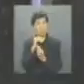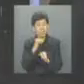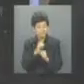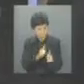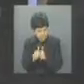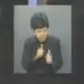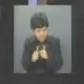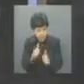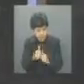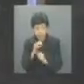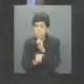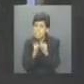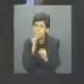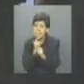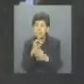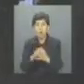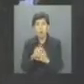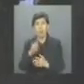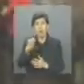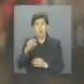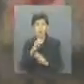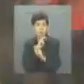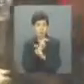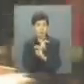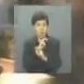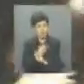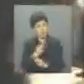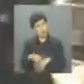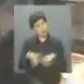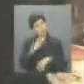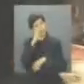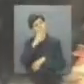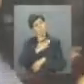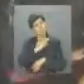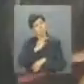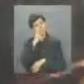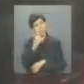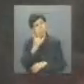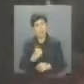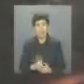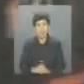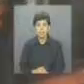วอลฟ์ประจำปีในกรุงเวียนนาเรียกความสนใจจากผู้ชมได้ไม่น้อยค่ะ